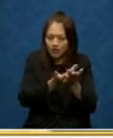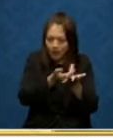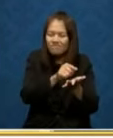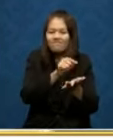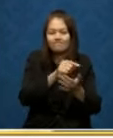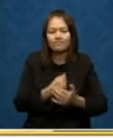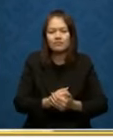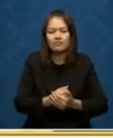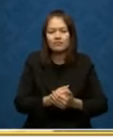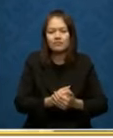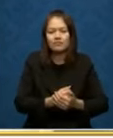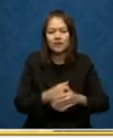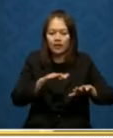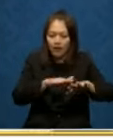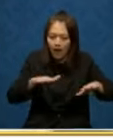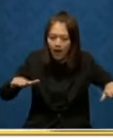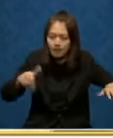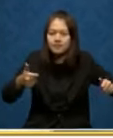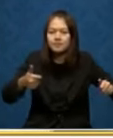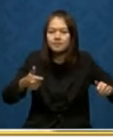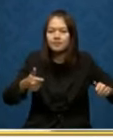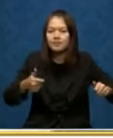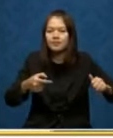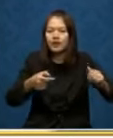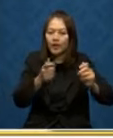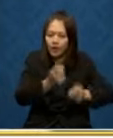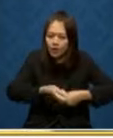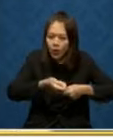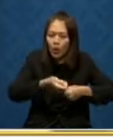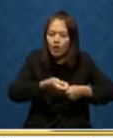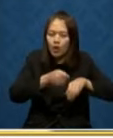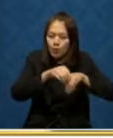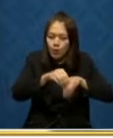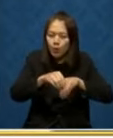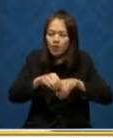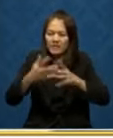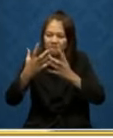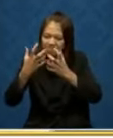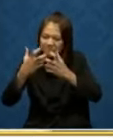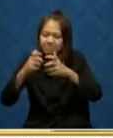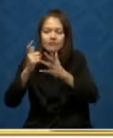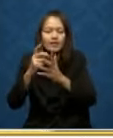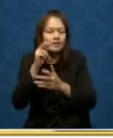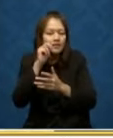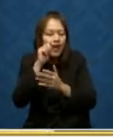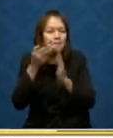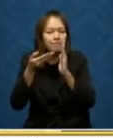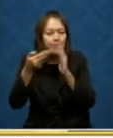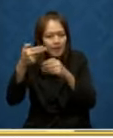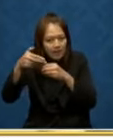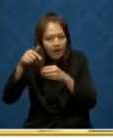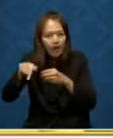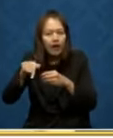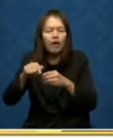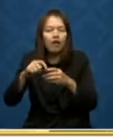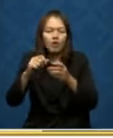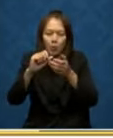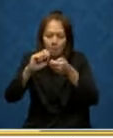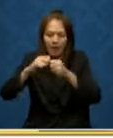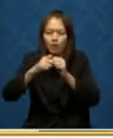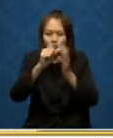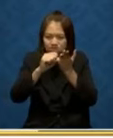นะครับตั้งแต่ลานเทตั้งแต่เกษตรกรตั้งแต่ลงสกัดลงรีไฟล์ต้องแก้ให้ครบวงจรนะครับเรื่อง